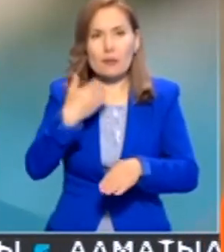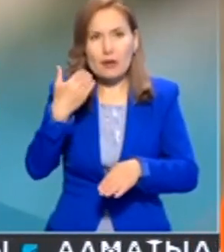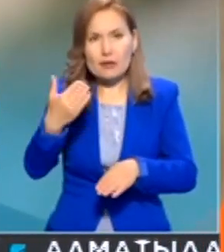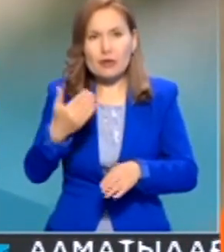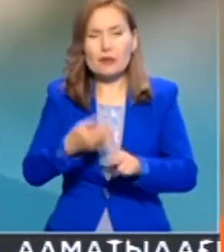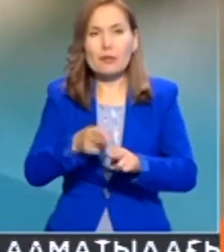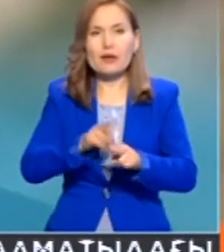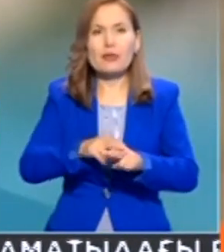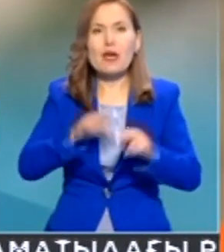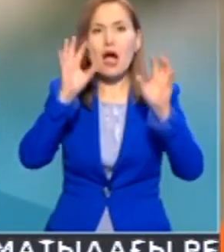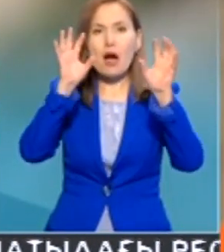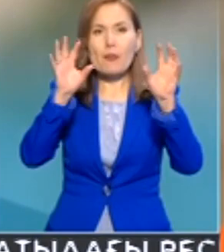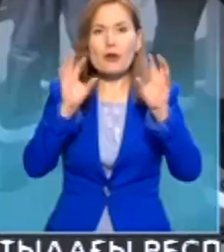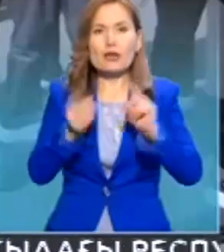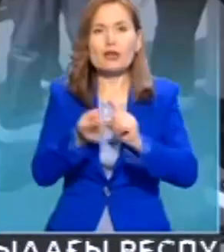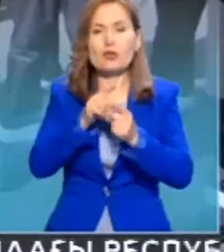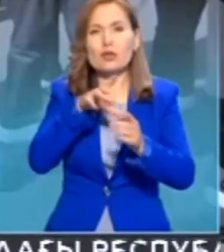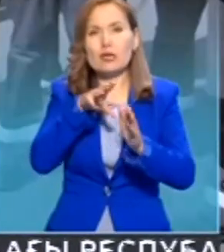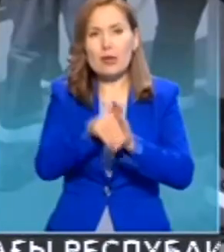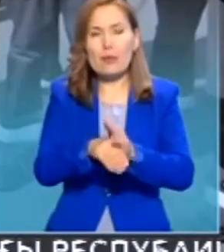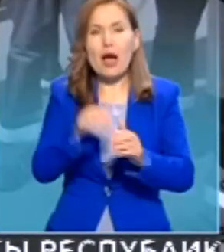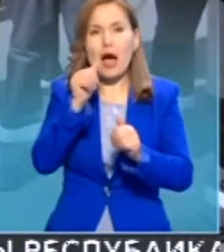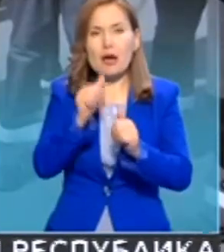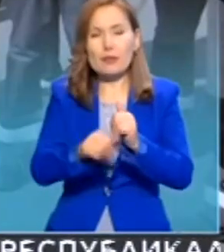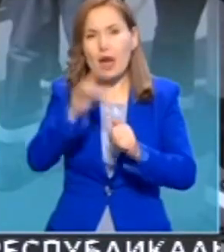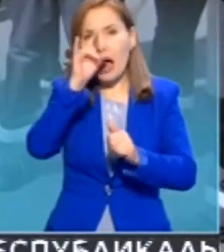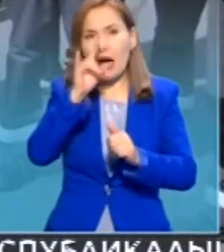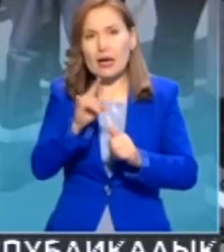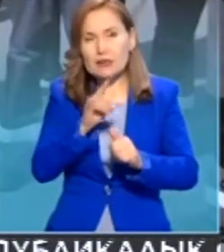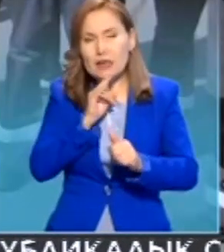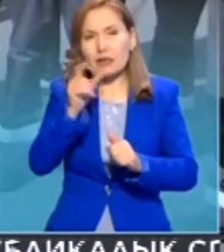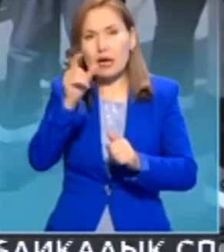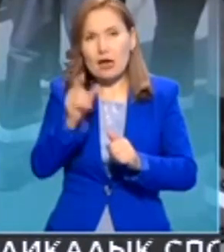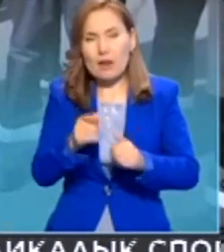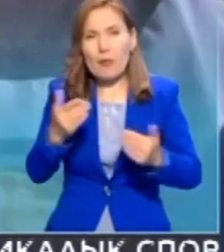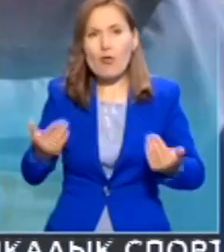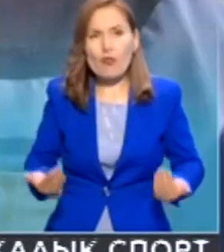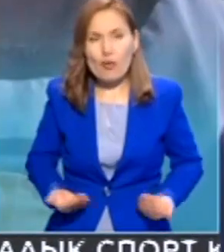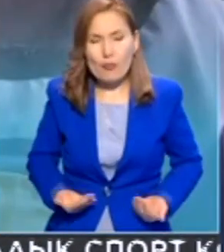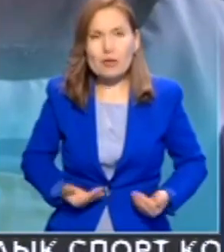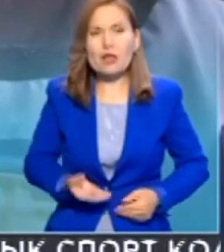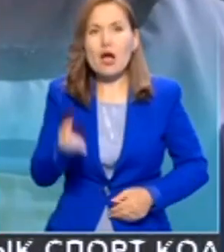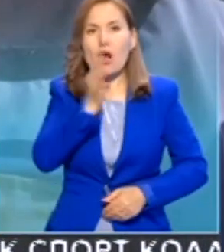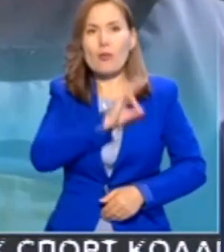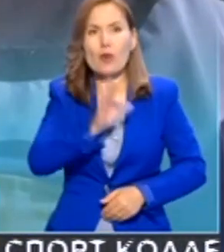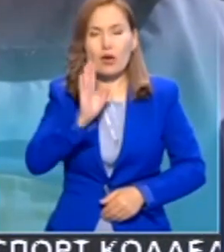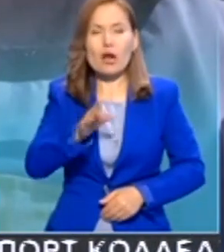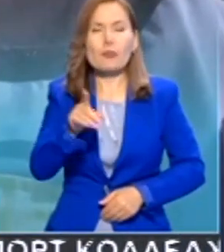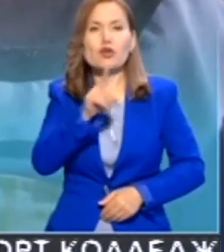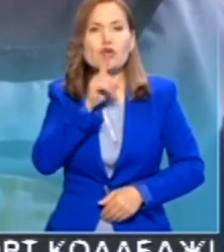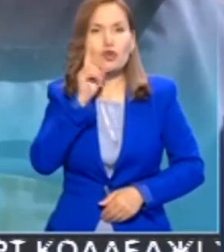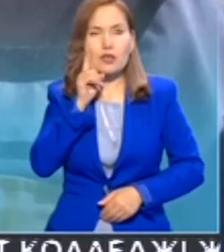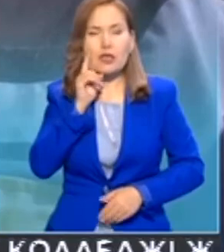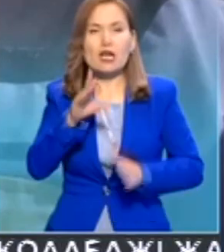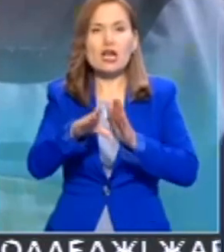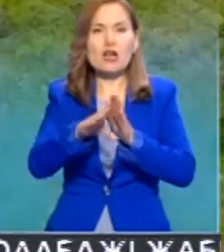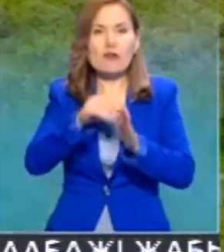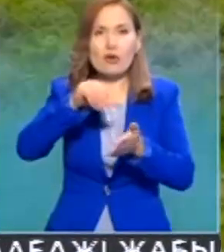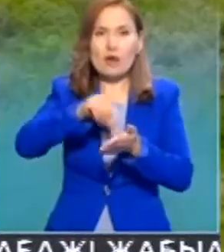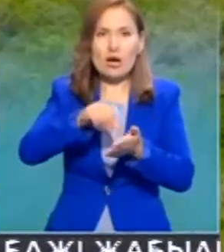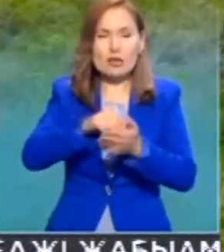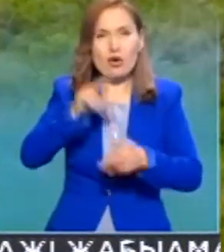Оралов. Себебі конституцияға енгізілетін өзгерістер әрбір отандасымыздың өміріне әсер етеді. Жастар алдағы референдумға үмітпен қарайтынын